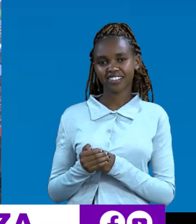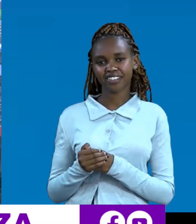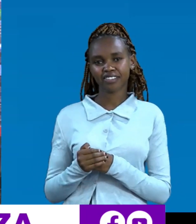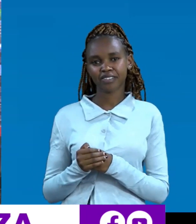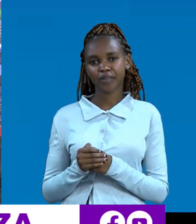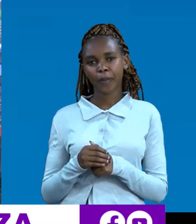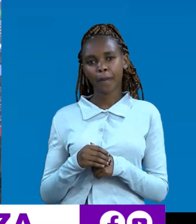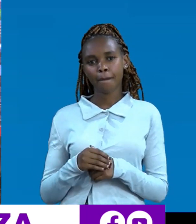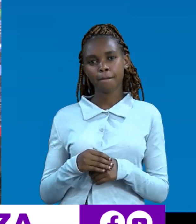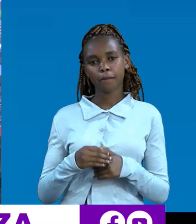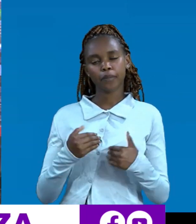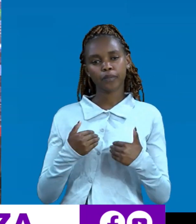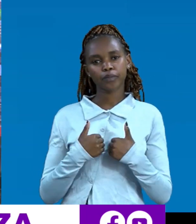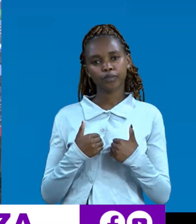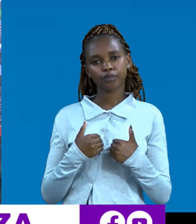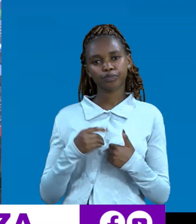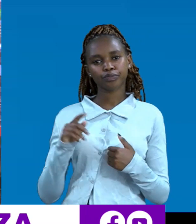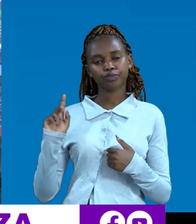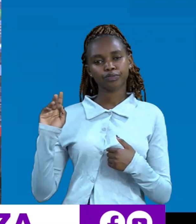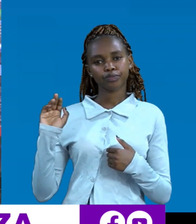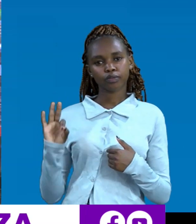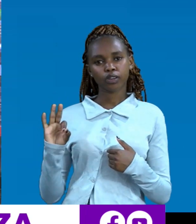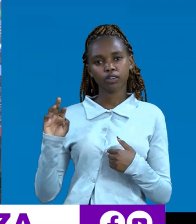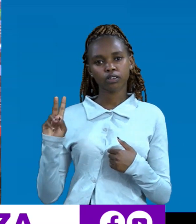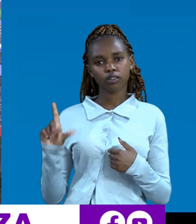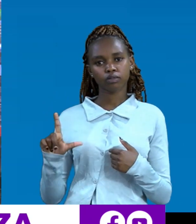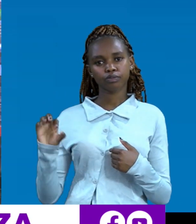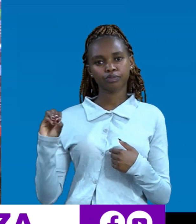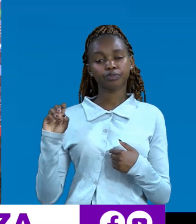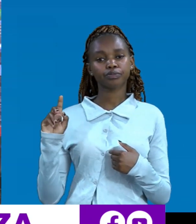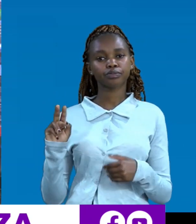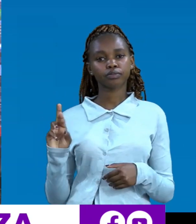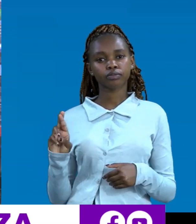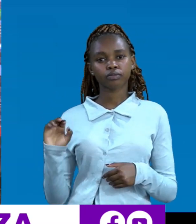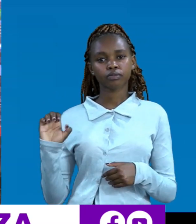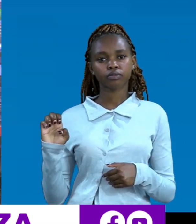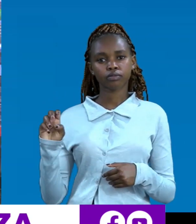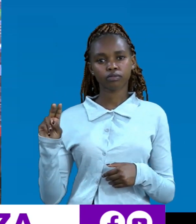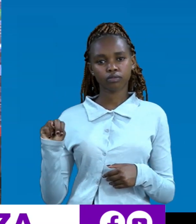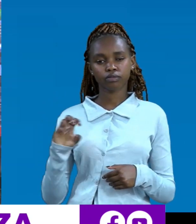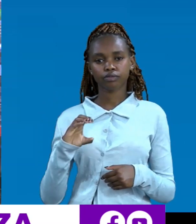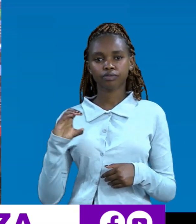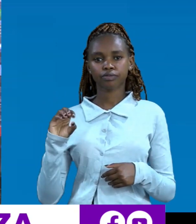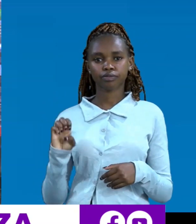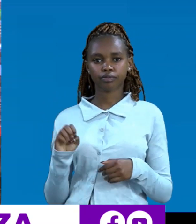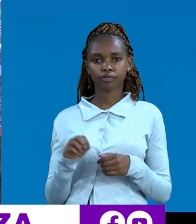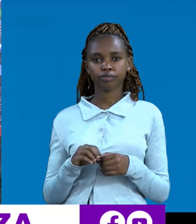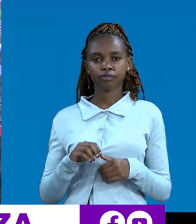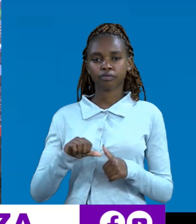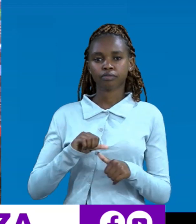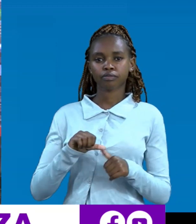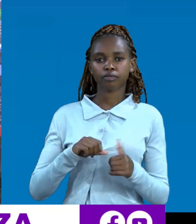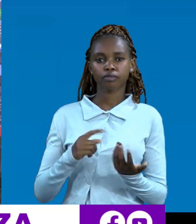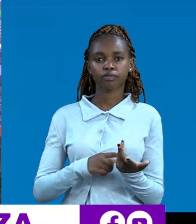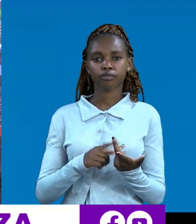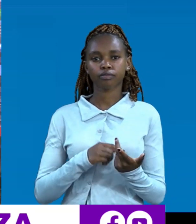Kuna pia Florence, yake ni ase, amechangia topic ya set. Anasema, I could not choose